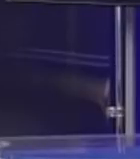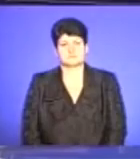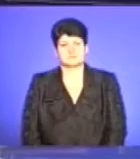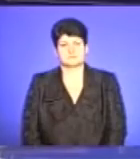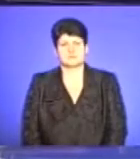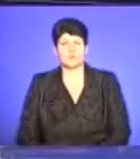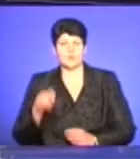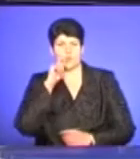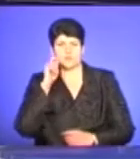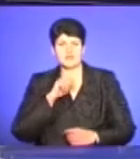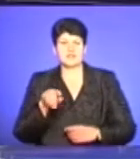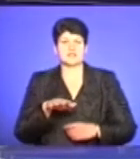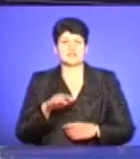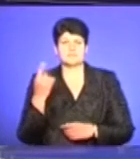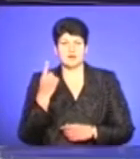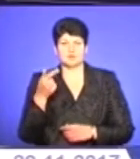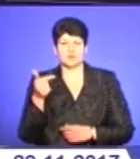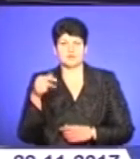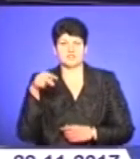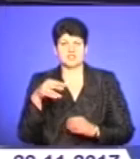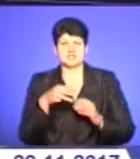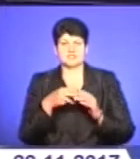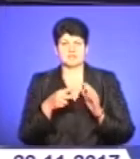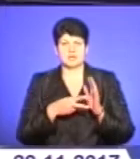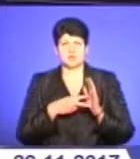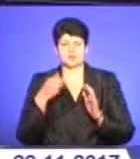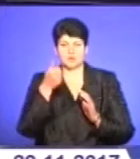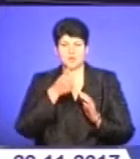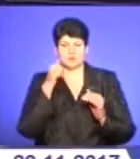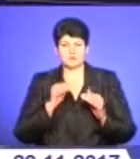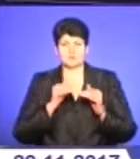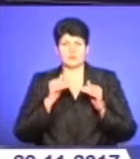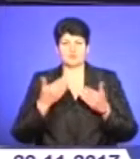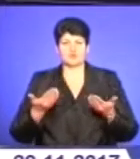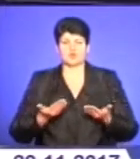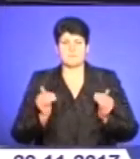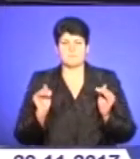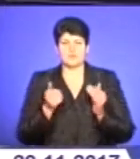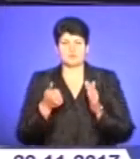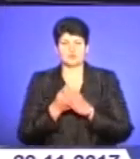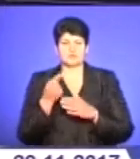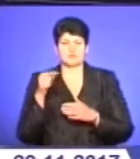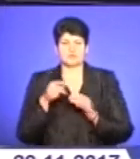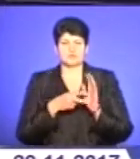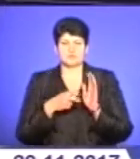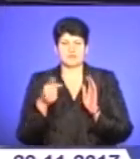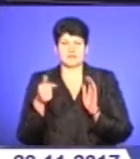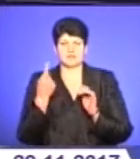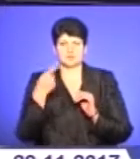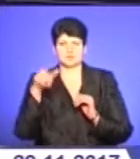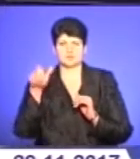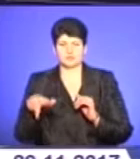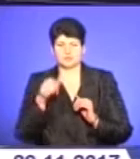В Україні з 1 грудня 2017 року підвищують прожитковий мінімум до 1700 гривень на одну особу на